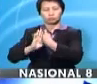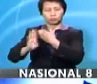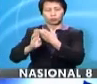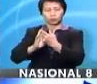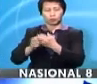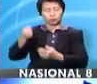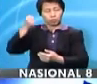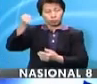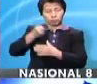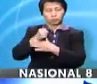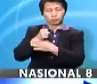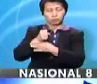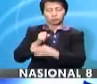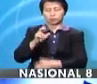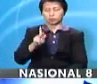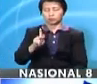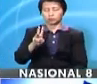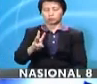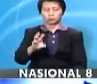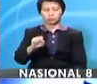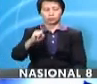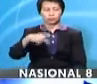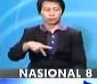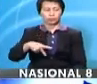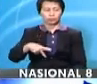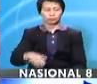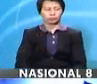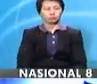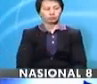kredit pemegang saham KWSP.